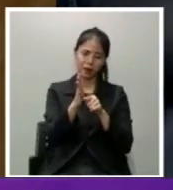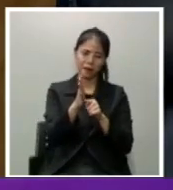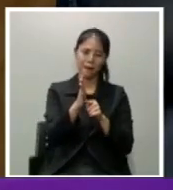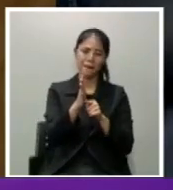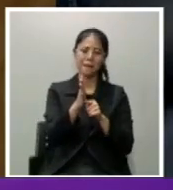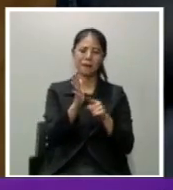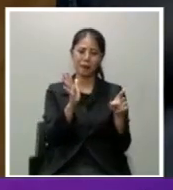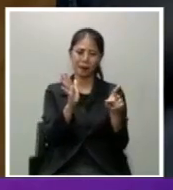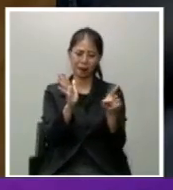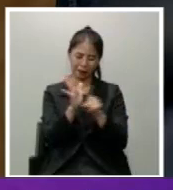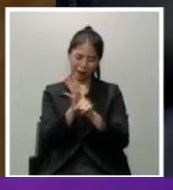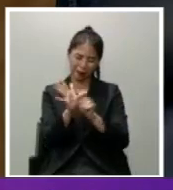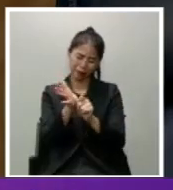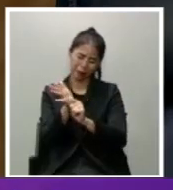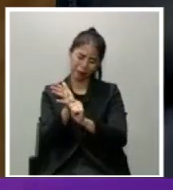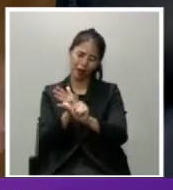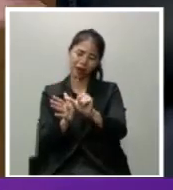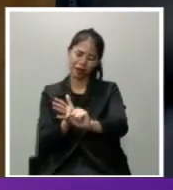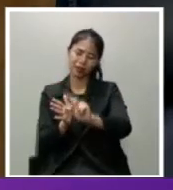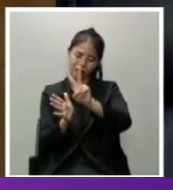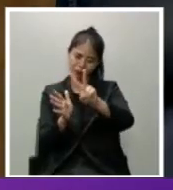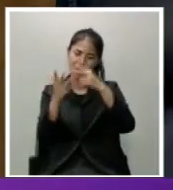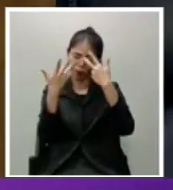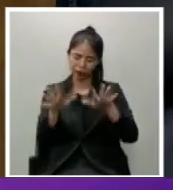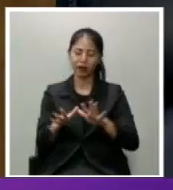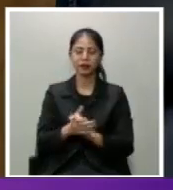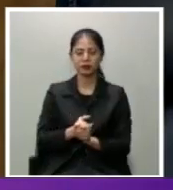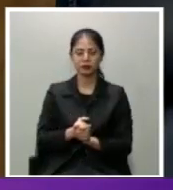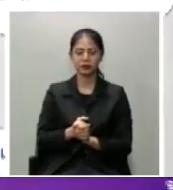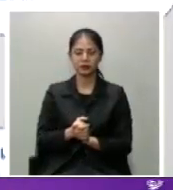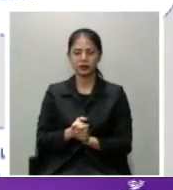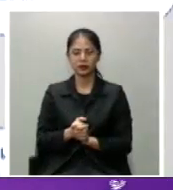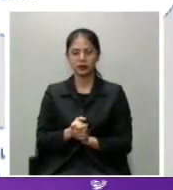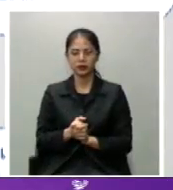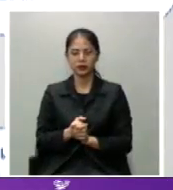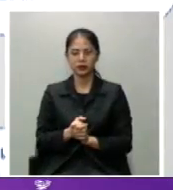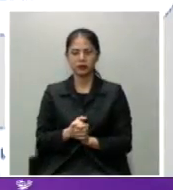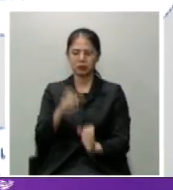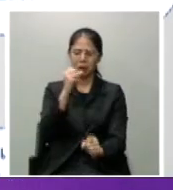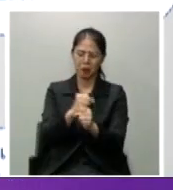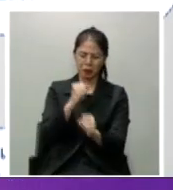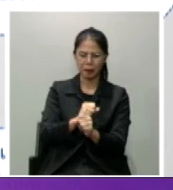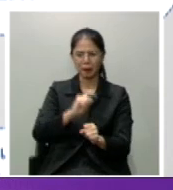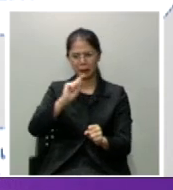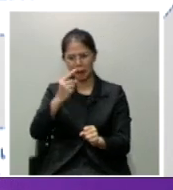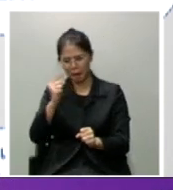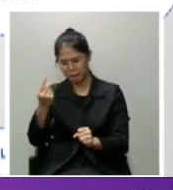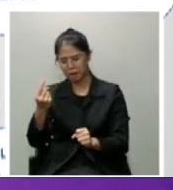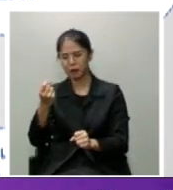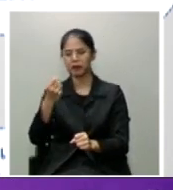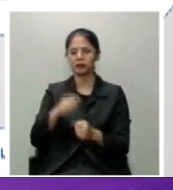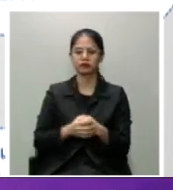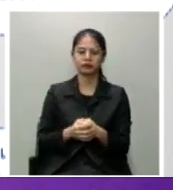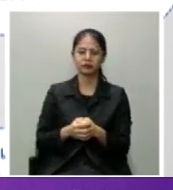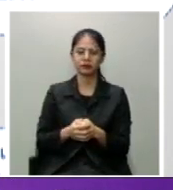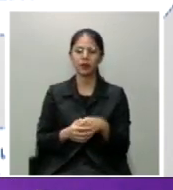าแล้ว22ครั้งจนพรุนไปหมดแล้วเขาก็จะทำให้มันทันสมัยเอาละ